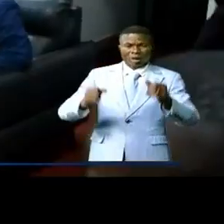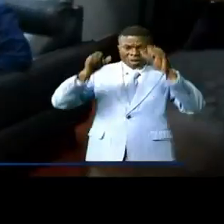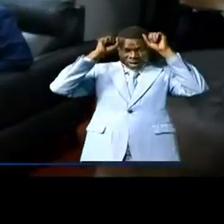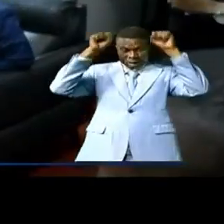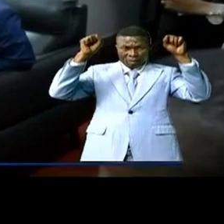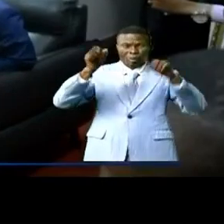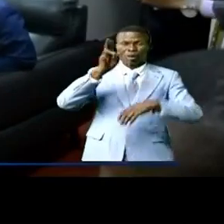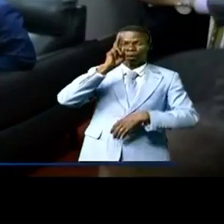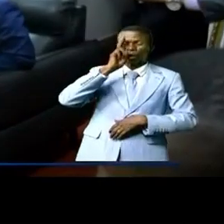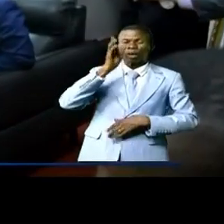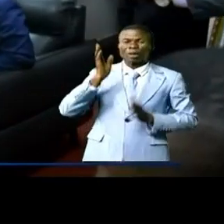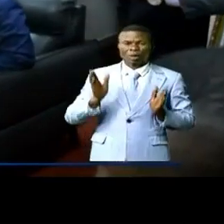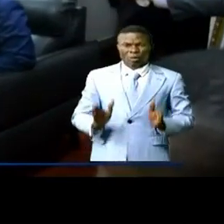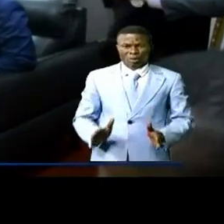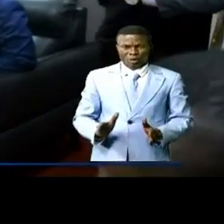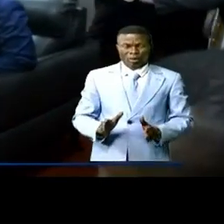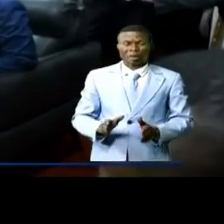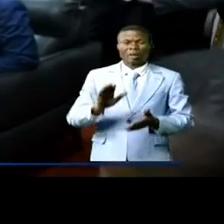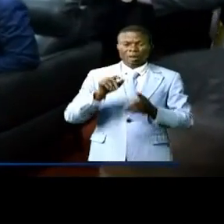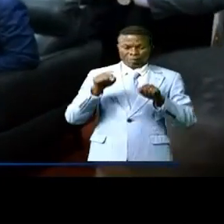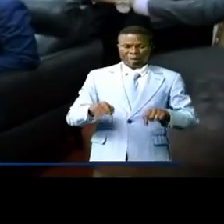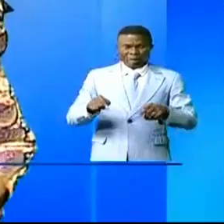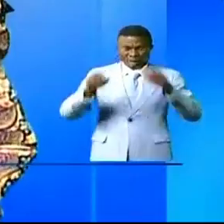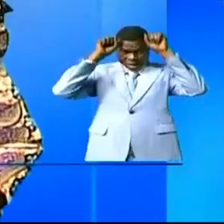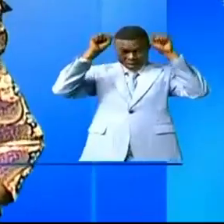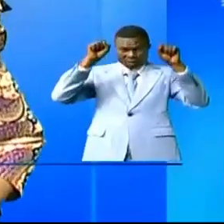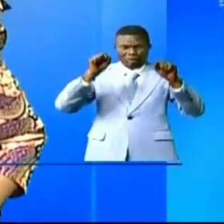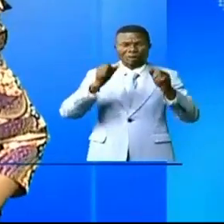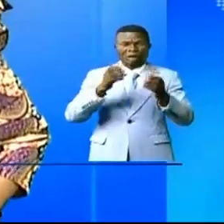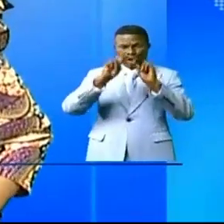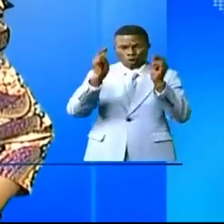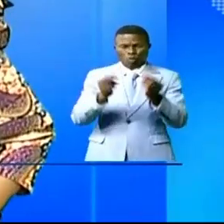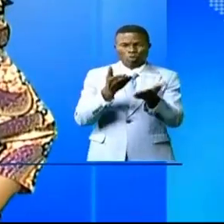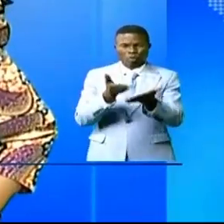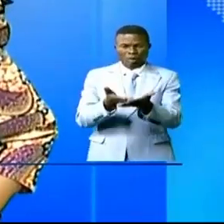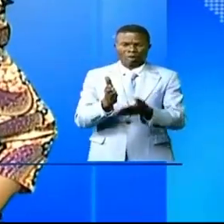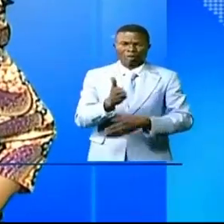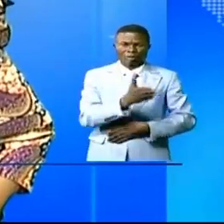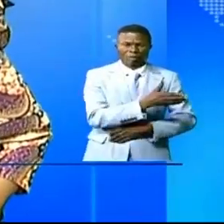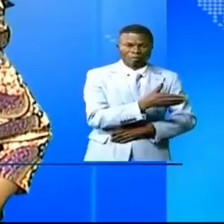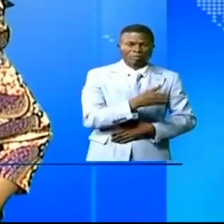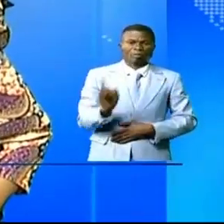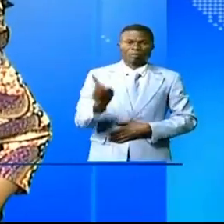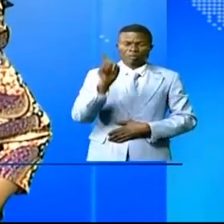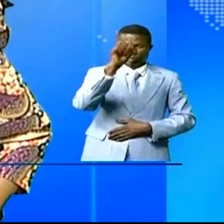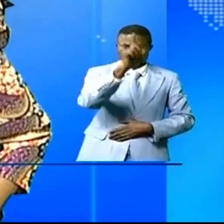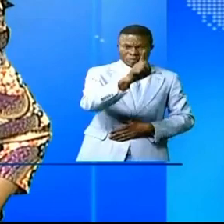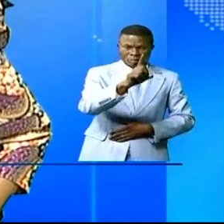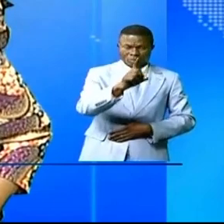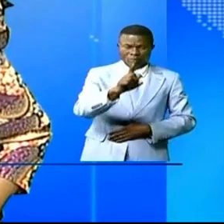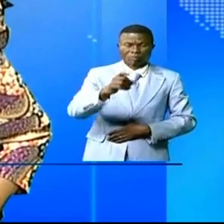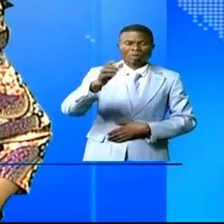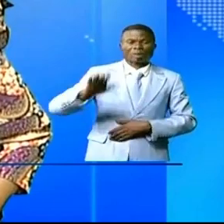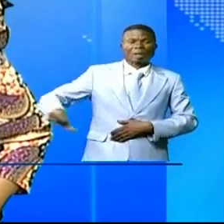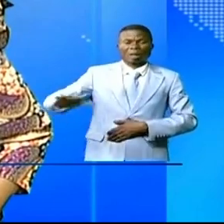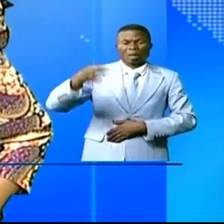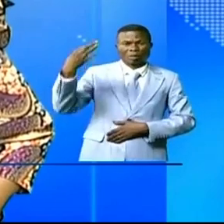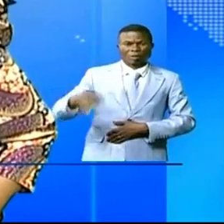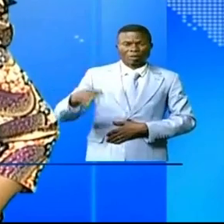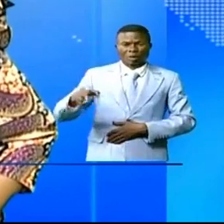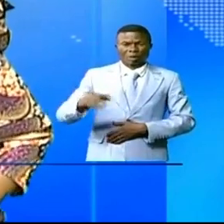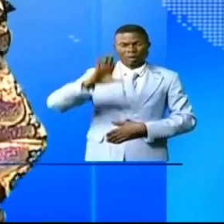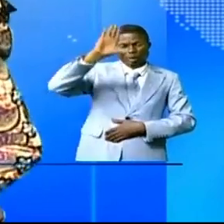nigérian en est le président en exercice avant de nous à présent à paris en france où s'est tenue la